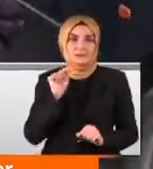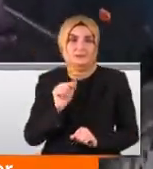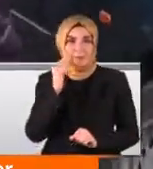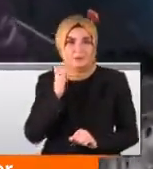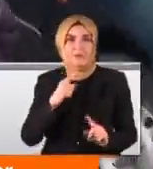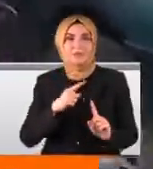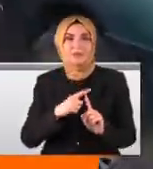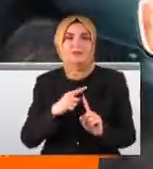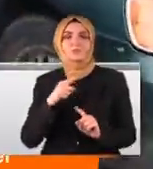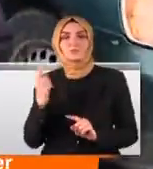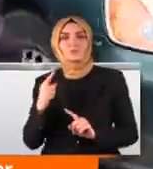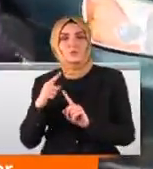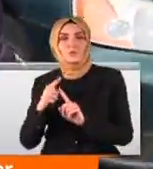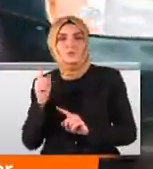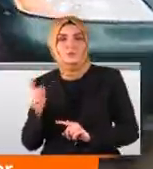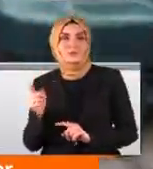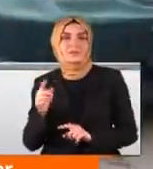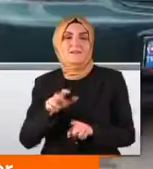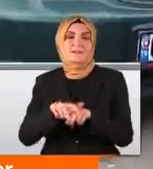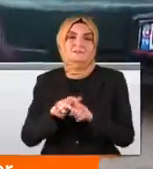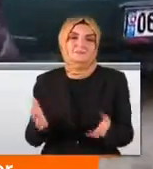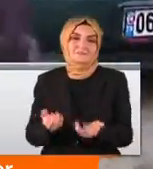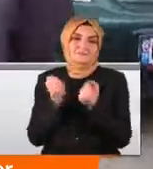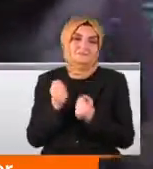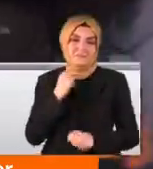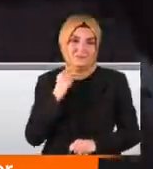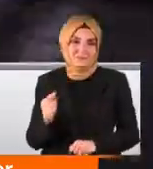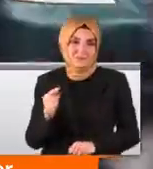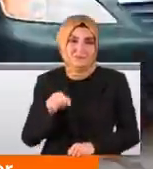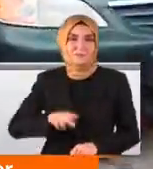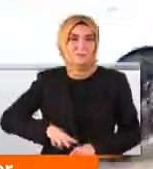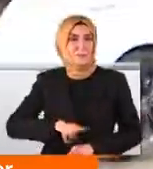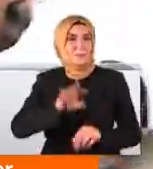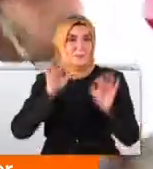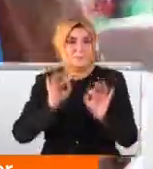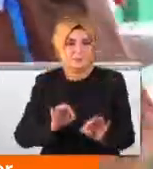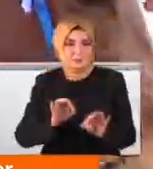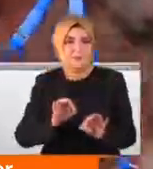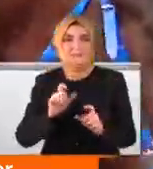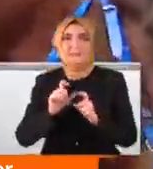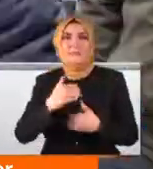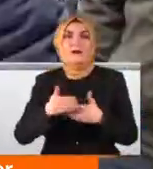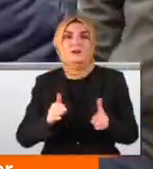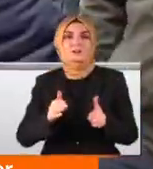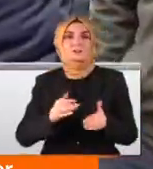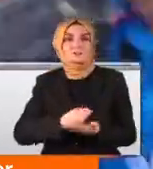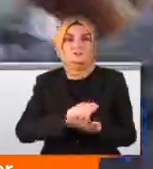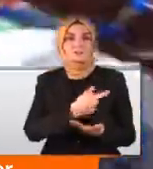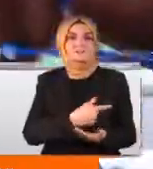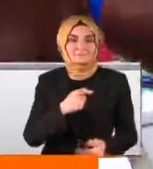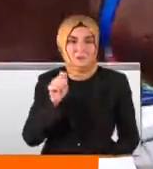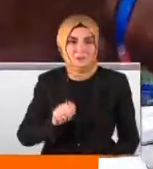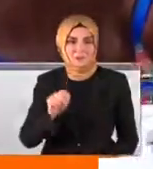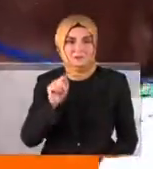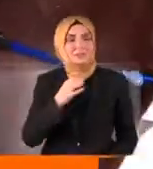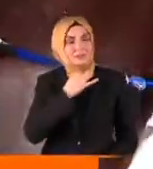ilk siparişlerini aldı. Yola da çıktılar. Birazdan o siparişleri teslim edecekler. Tantuni siparişi geldi. Teşekkür ederim. Çok